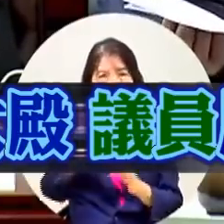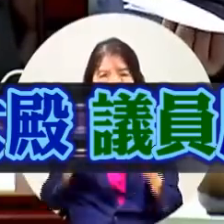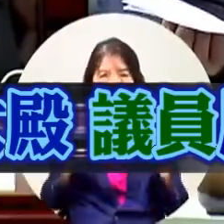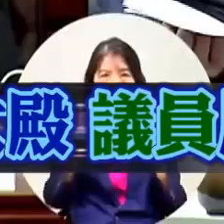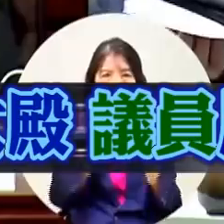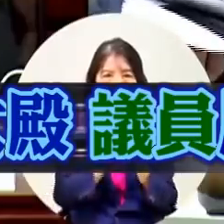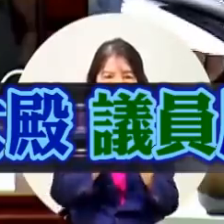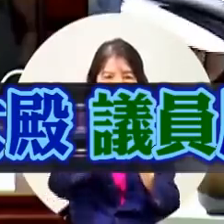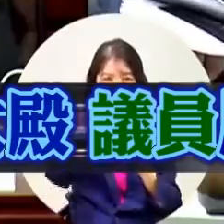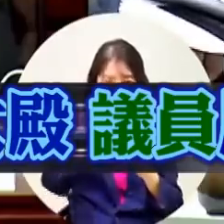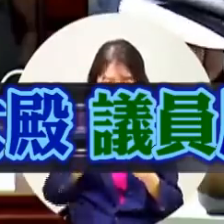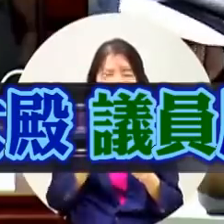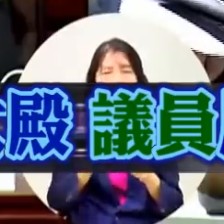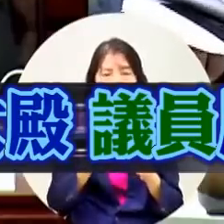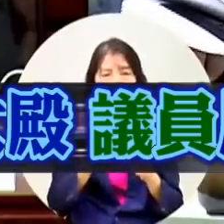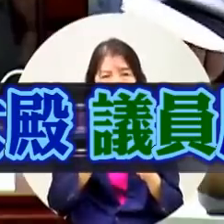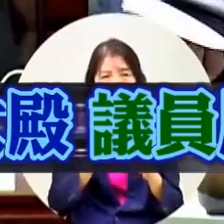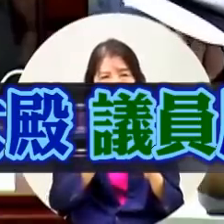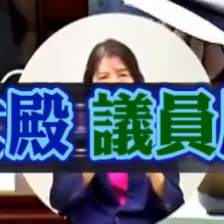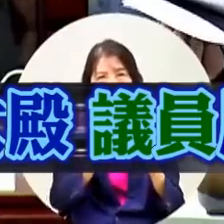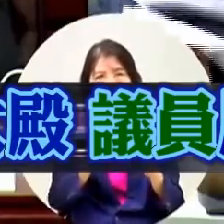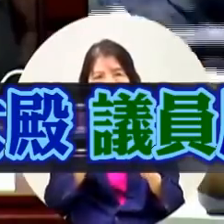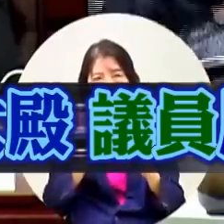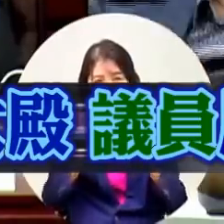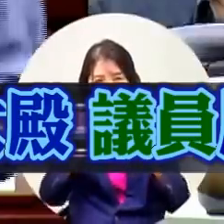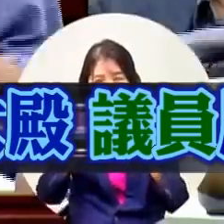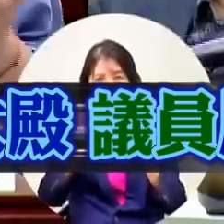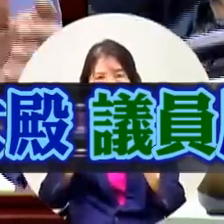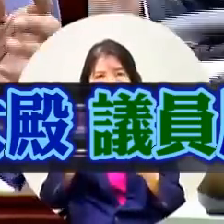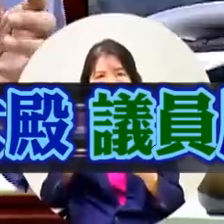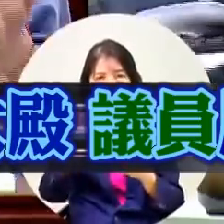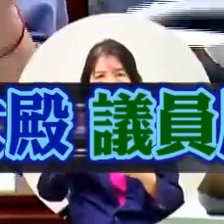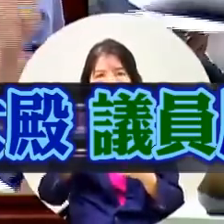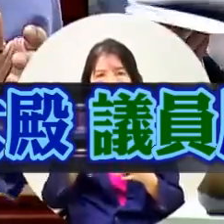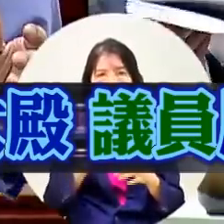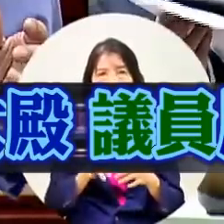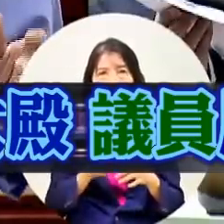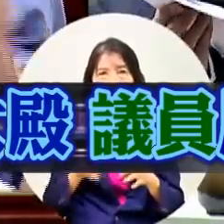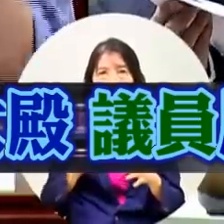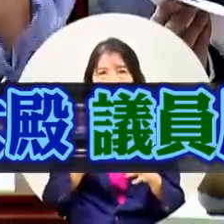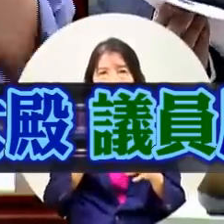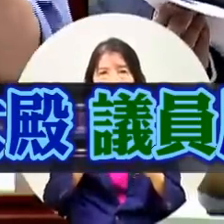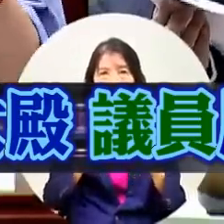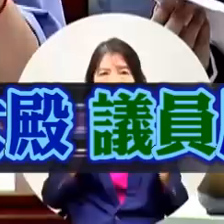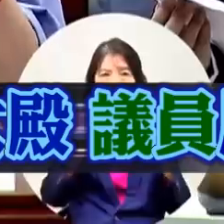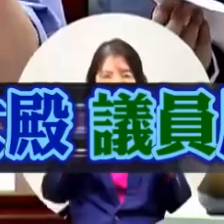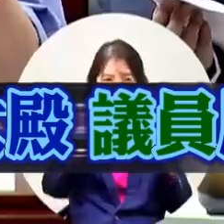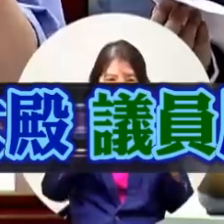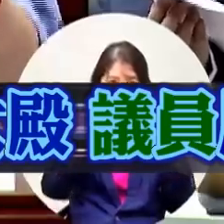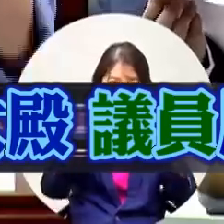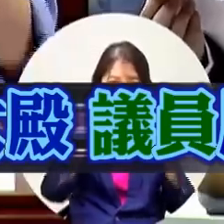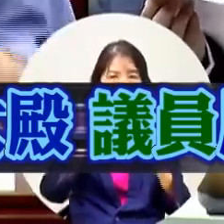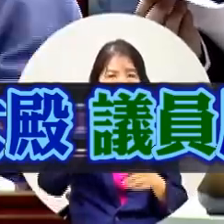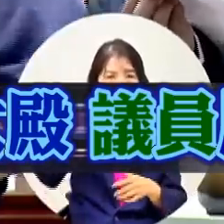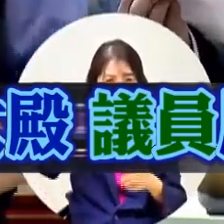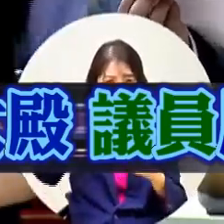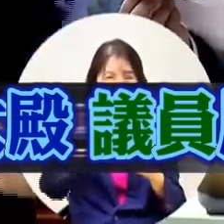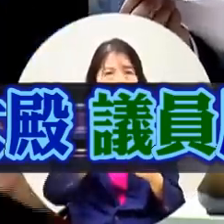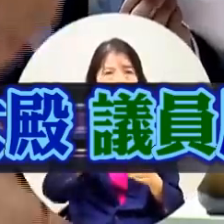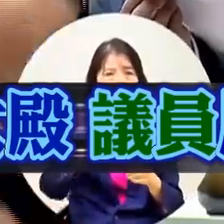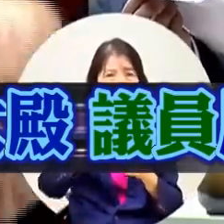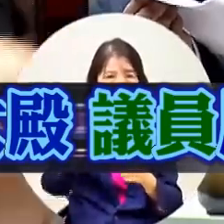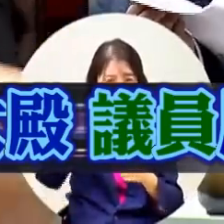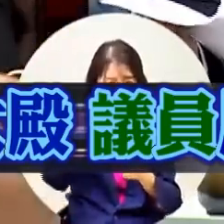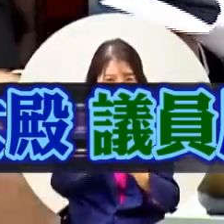导他们走一条正途，让他们不要孤独， 市长你的方向大家很清楚。那 我们能做的对小孩子都是第一优先，跟李政委员报告。